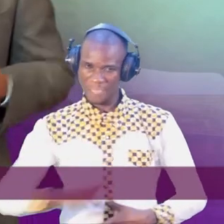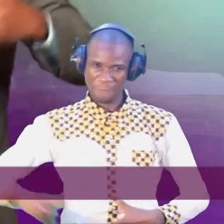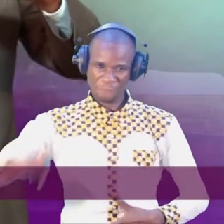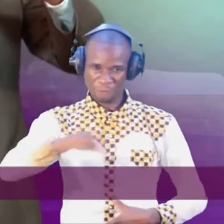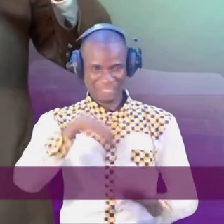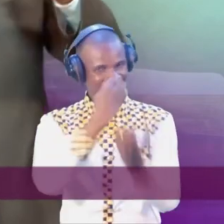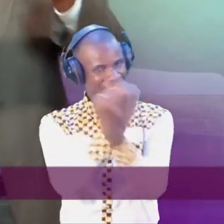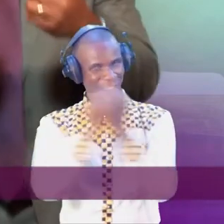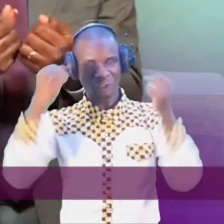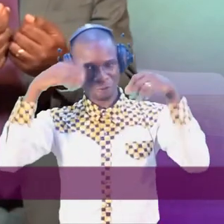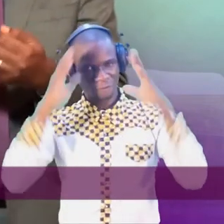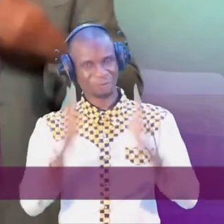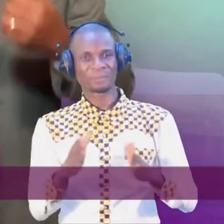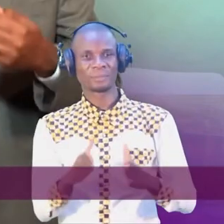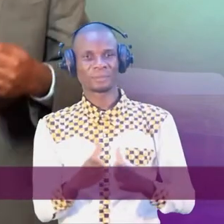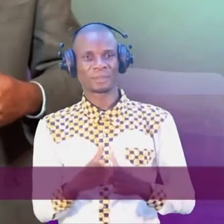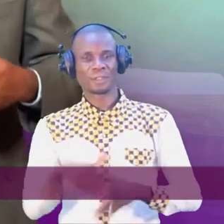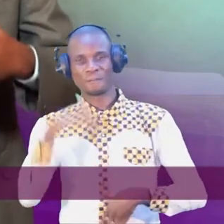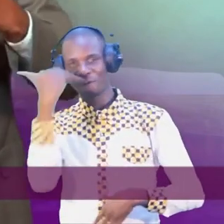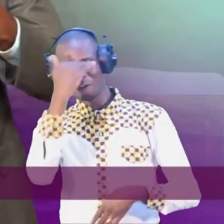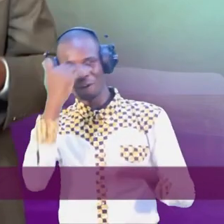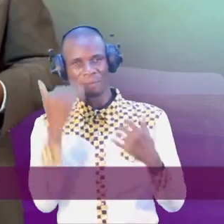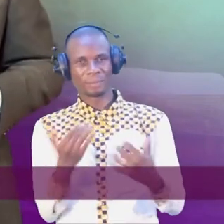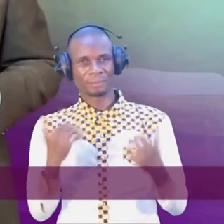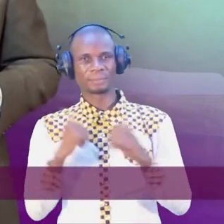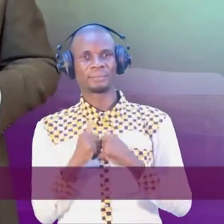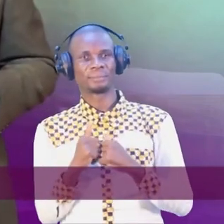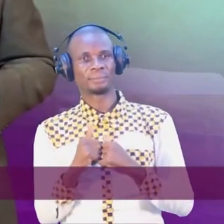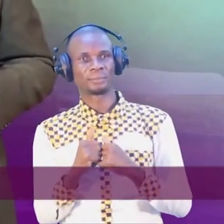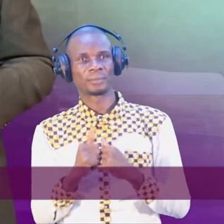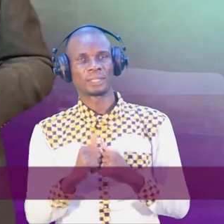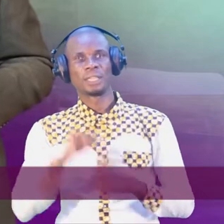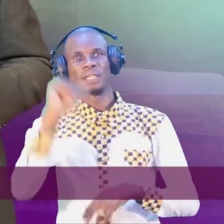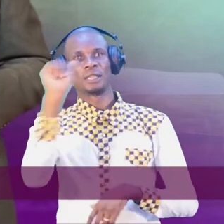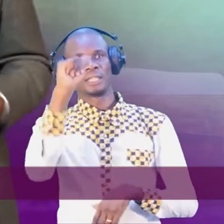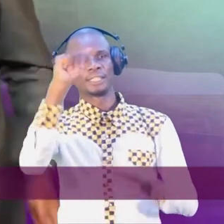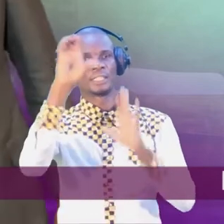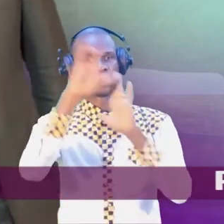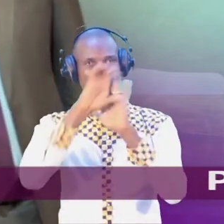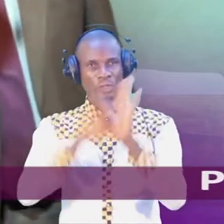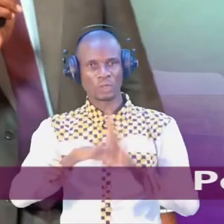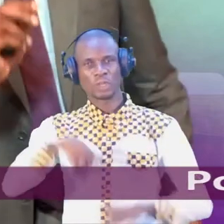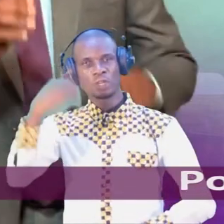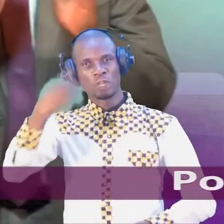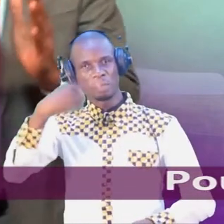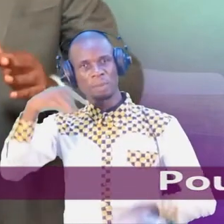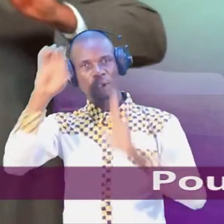chochote, kwa sababu Mungu peke yake anastahili kuabudiwa, sio